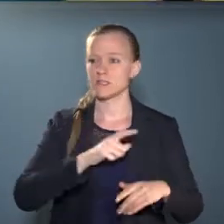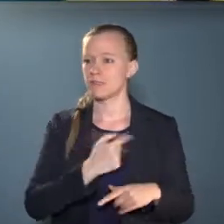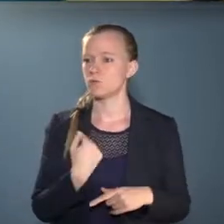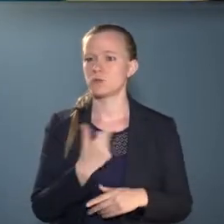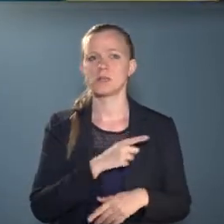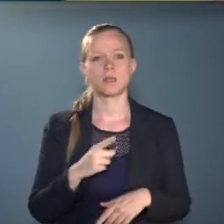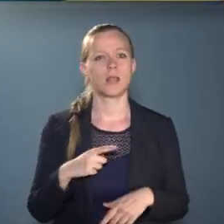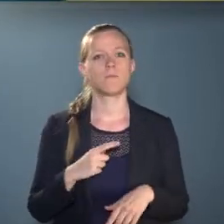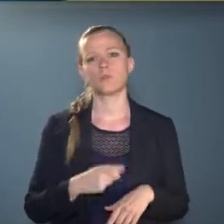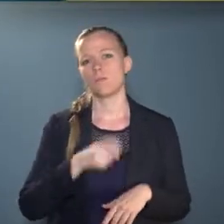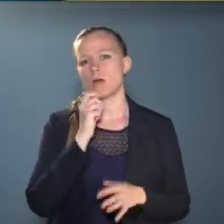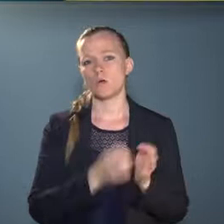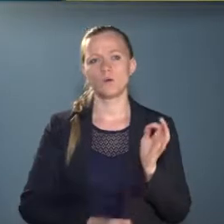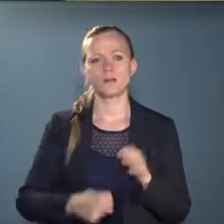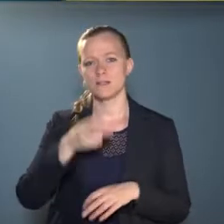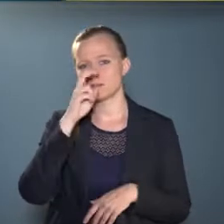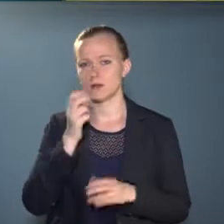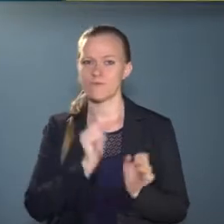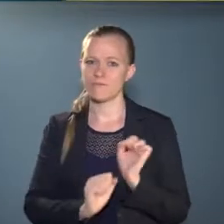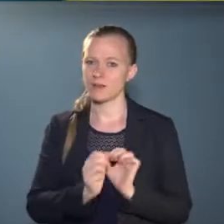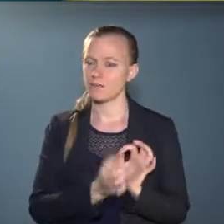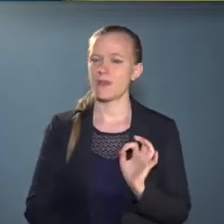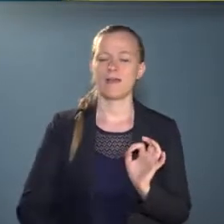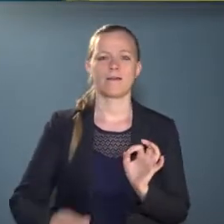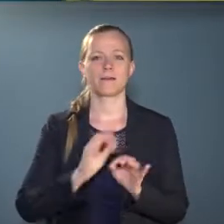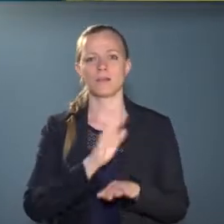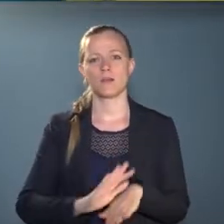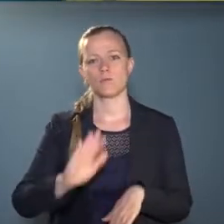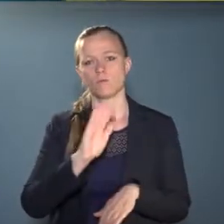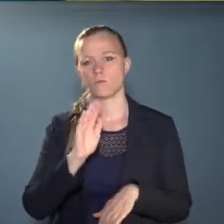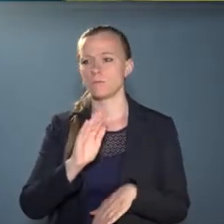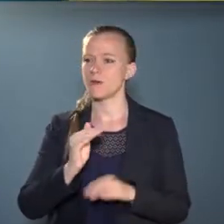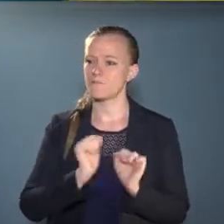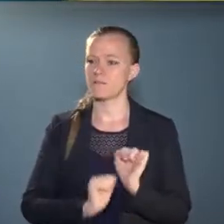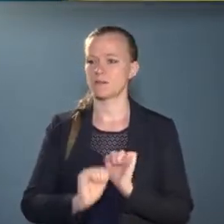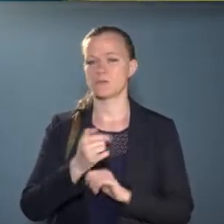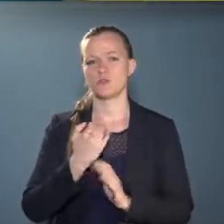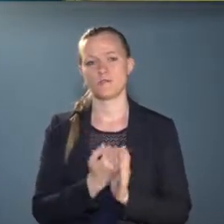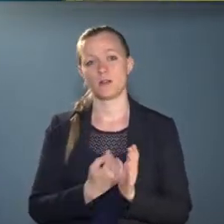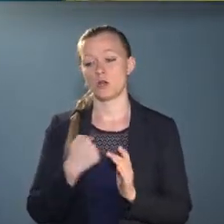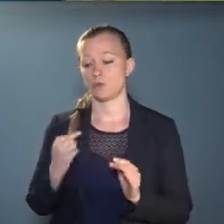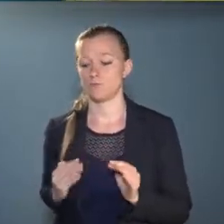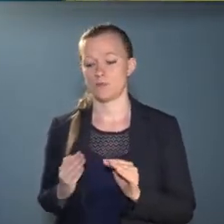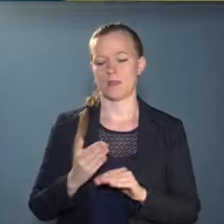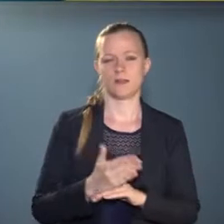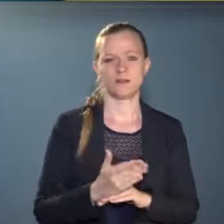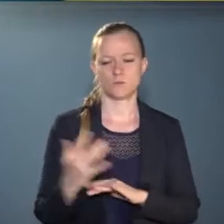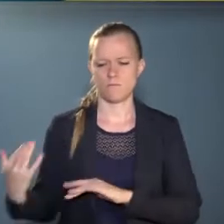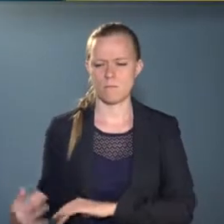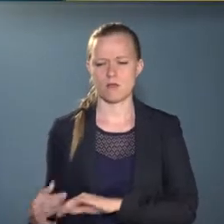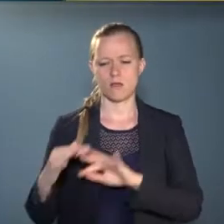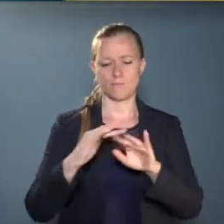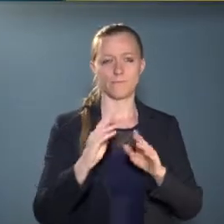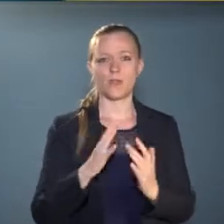Magyarország terrorvédelme a feladat, hanem a komplett európai országnak, az Európának a védelme is a feladat, hisz rajtunk keresztül áramlik be ez a